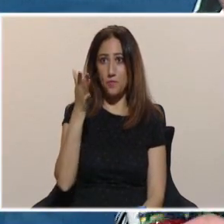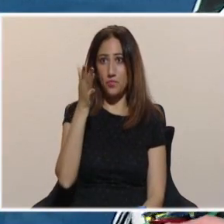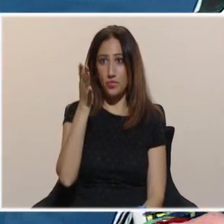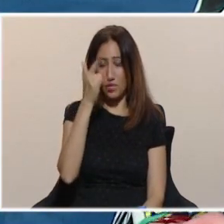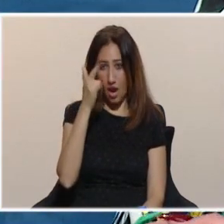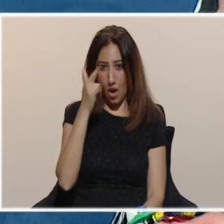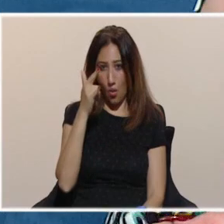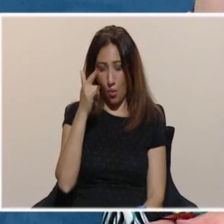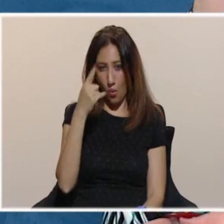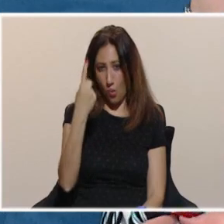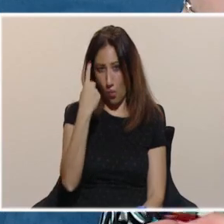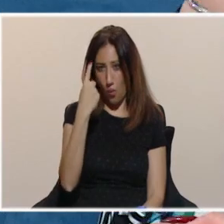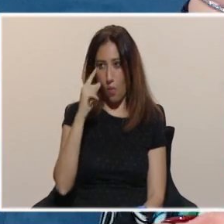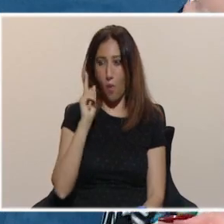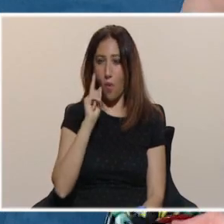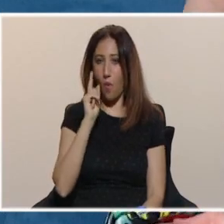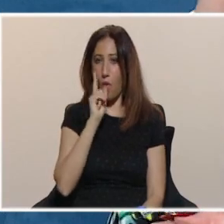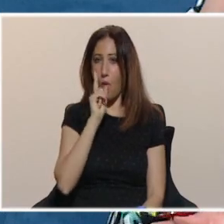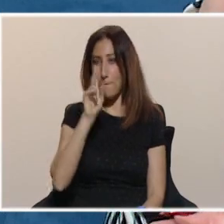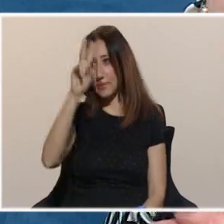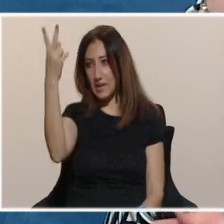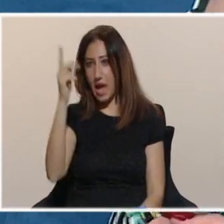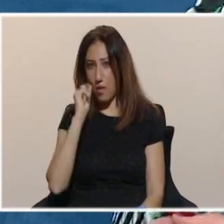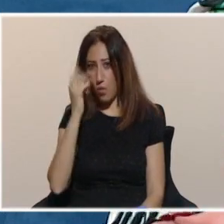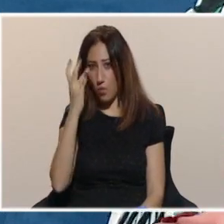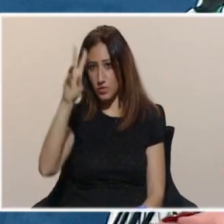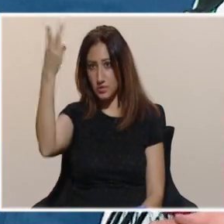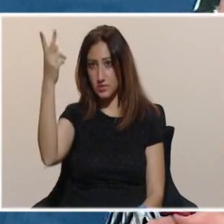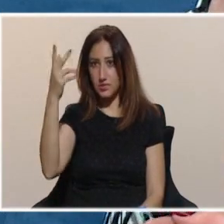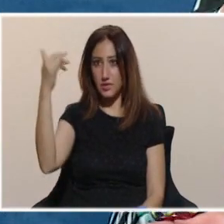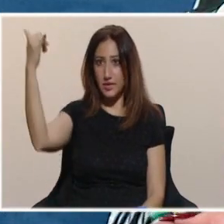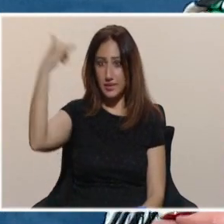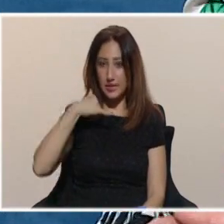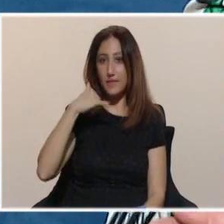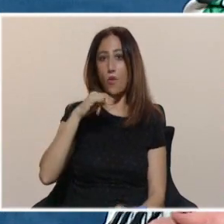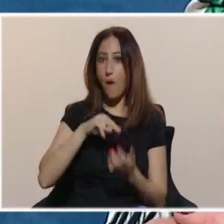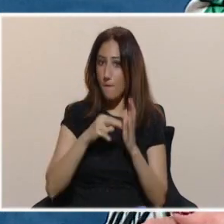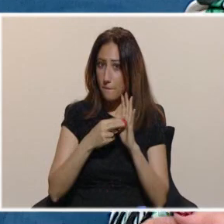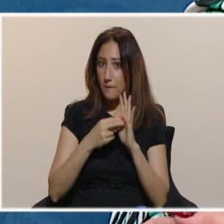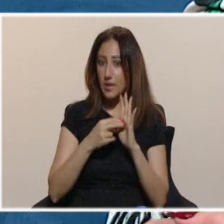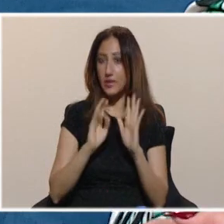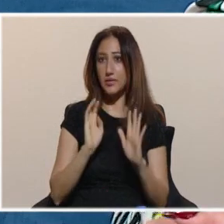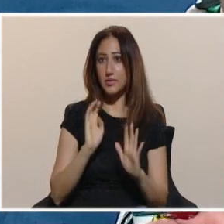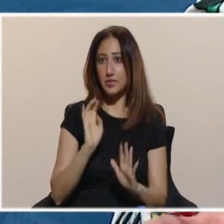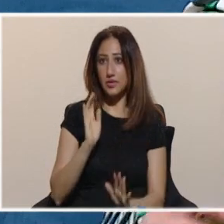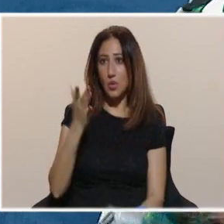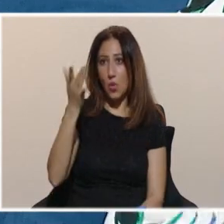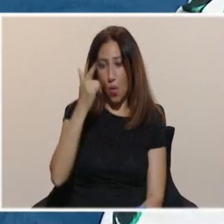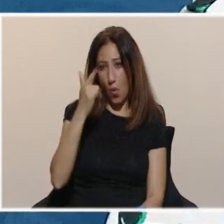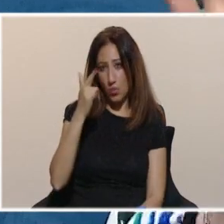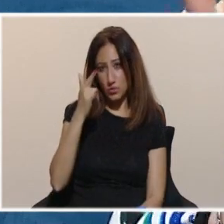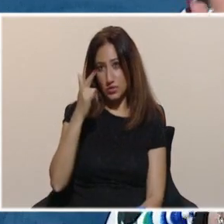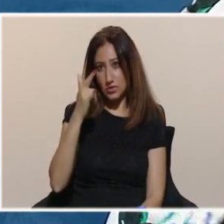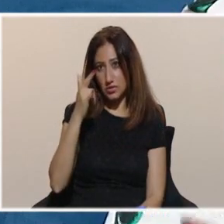عايش في الصين وهو بيكلمني ناون اند ذن. اختي التانية